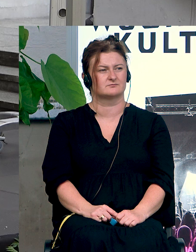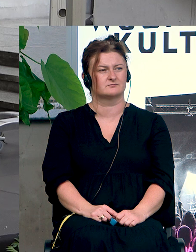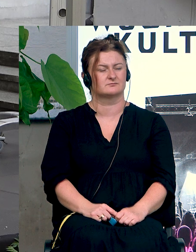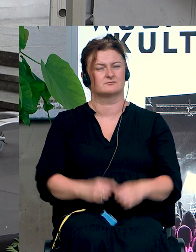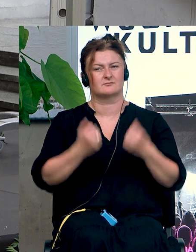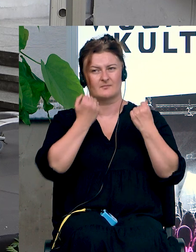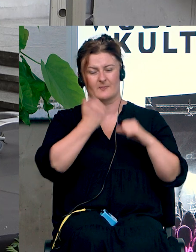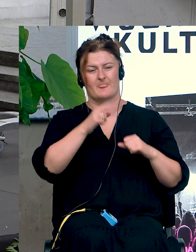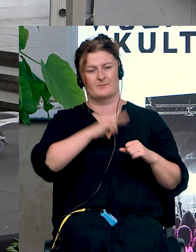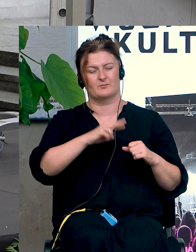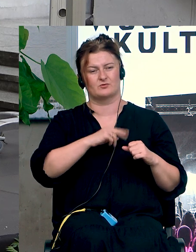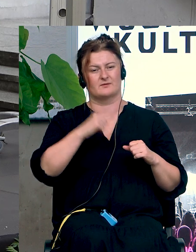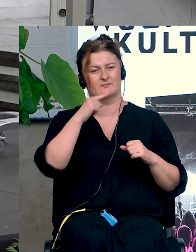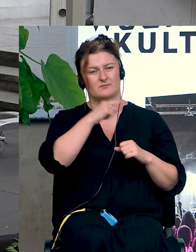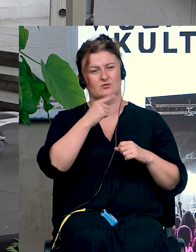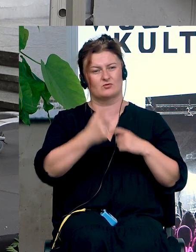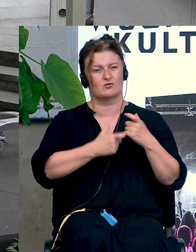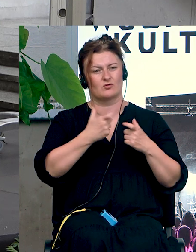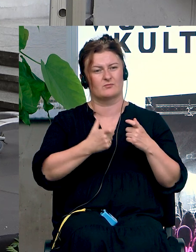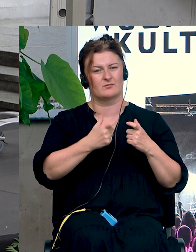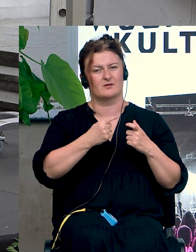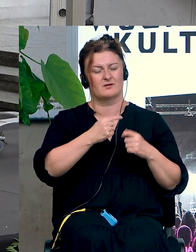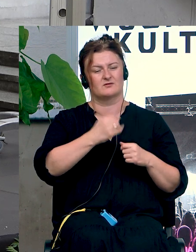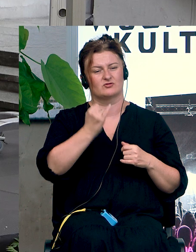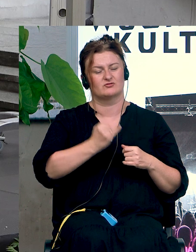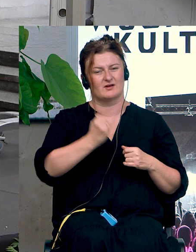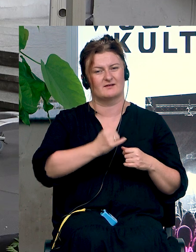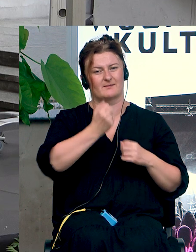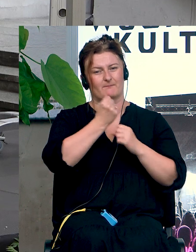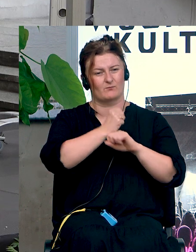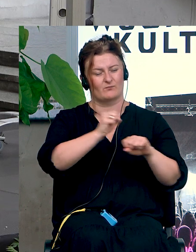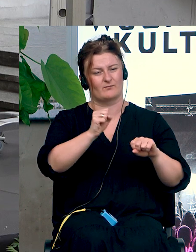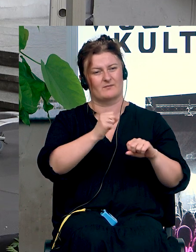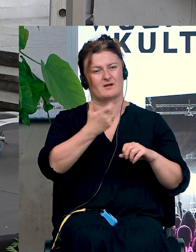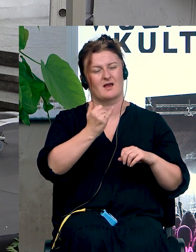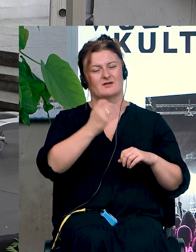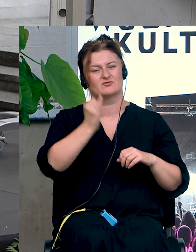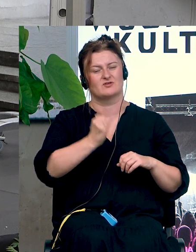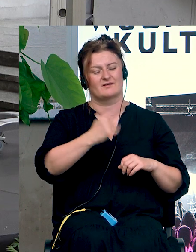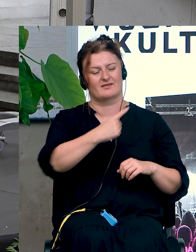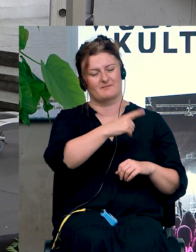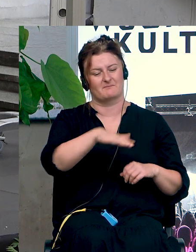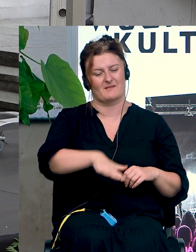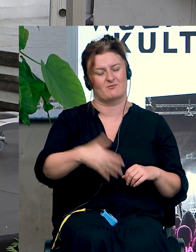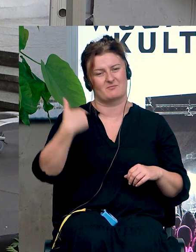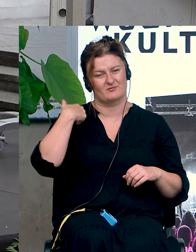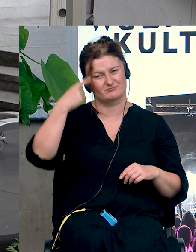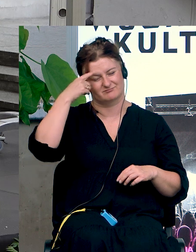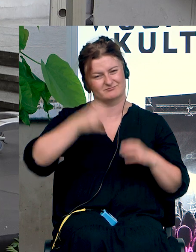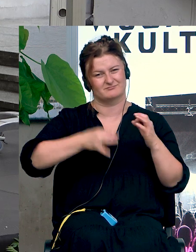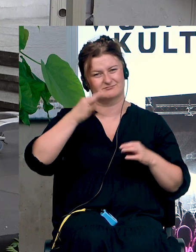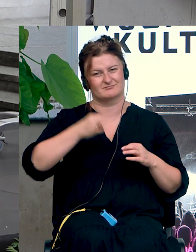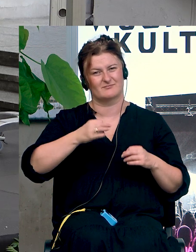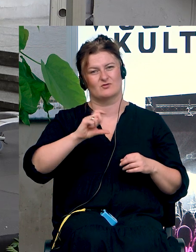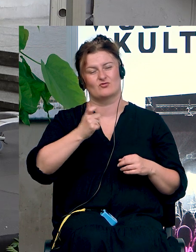Bardzo mi się podoba, jak konstruujesz, Katio, swoje postaci dziecięce i tak się zastanawiałam, jakim dzieckiem ty byłaś i